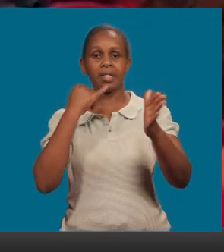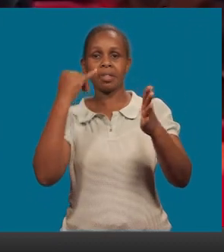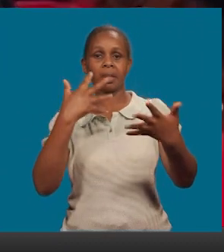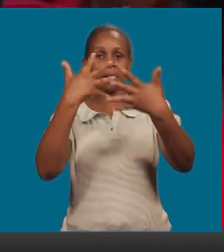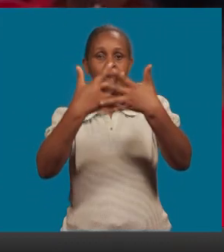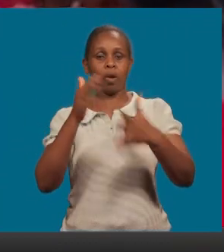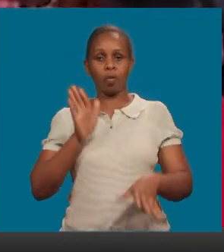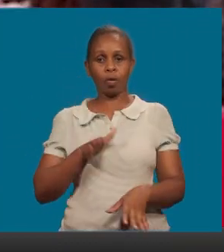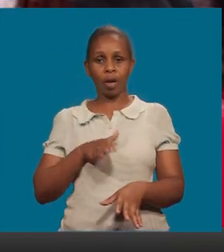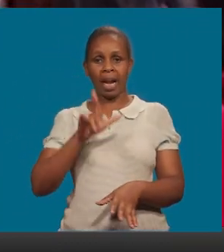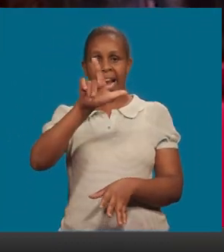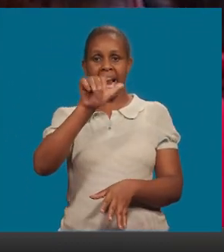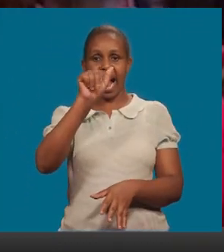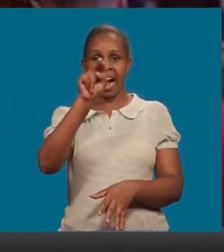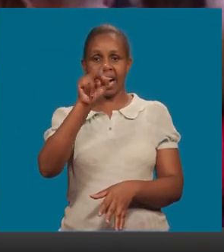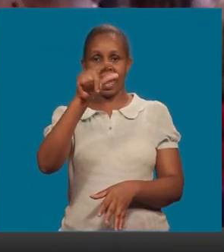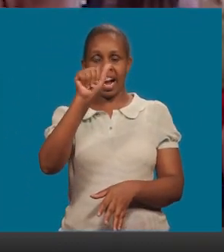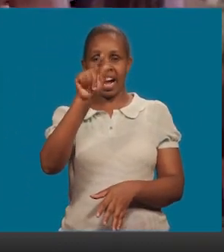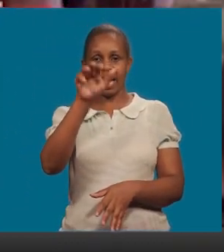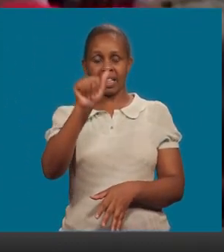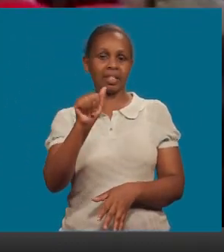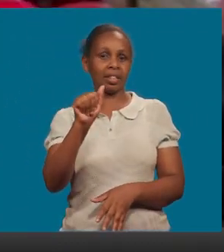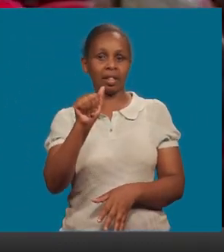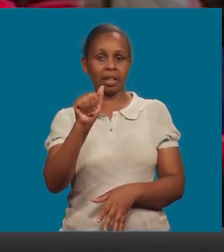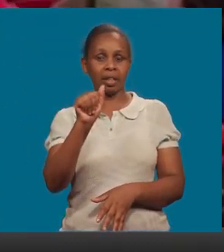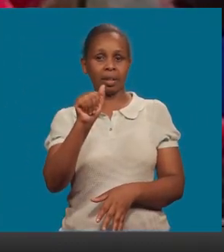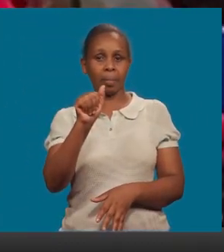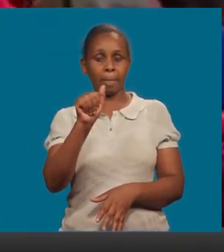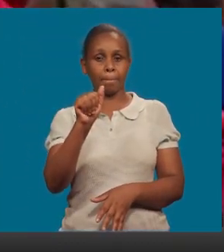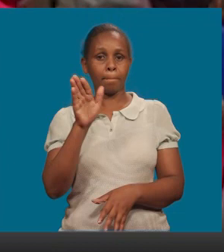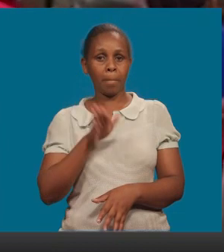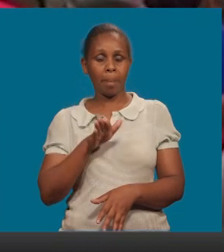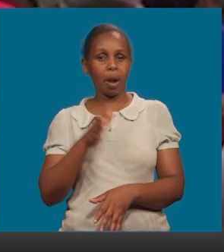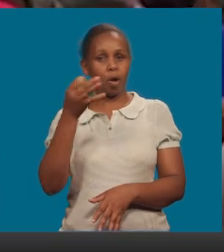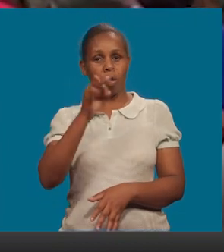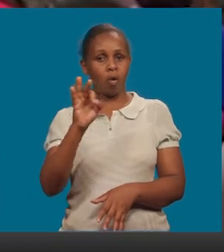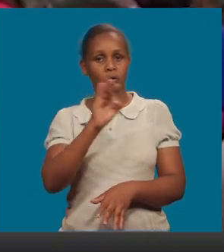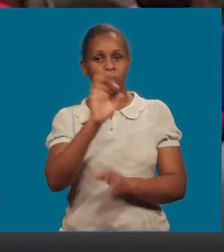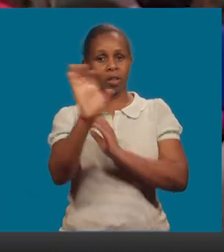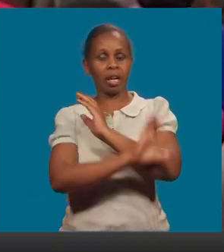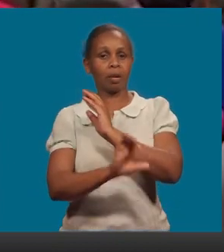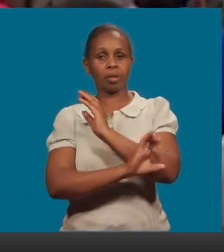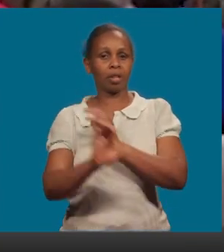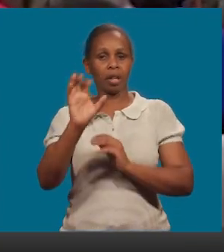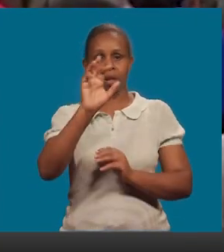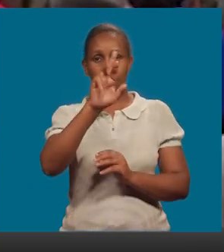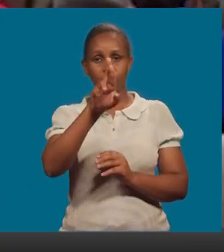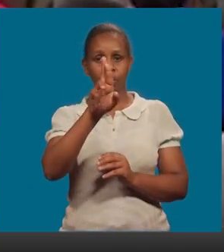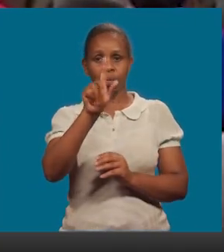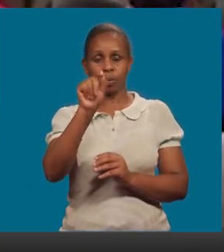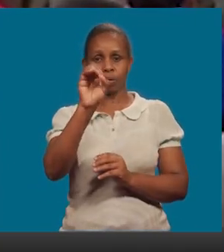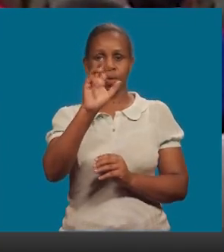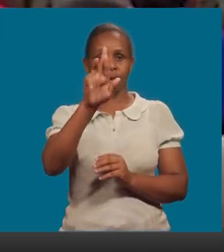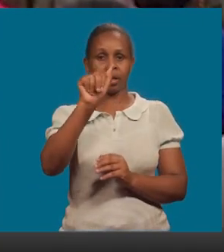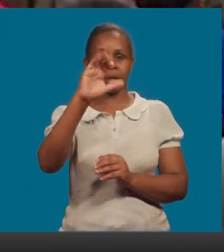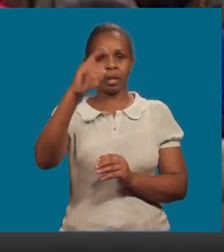Ni katika gereza la wanawake la Lang'ata ambapo mama wa taifa Rachael Ruto alihudhuria hafla ya kuzindua upya shughuli